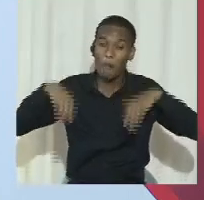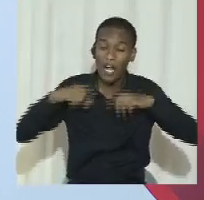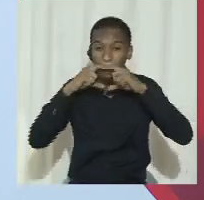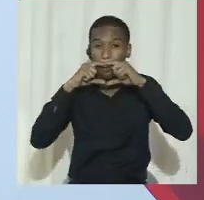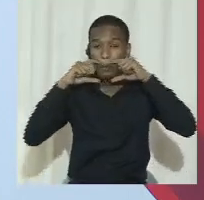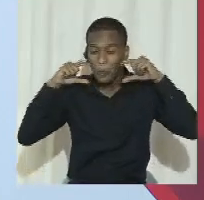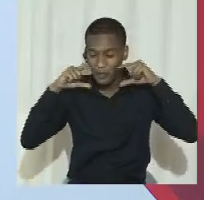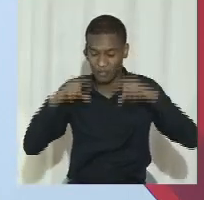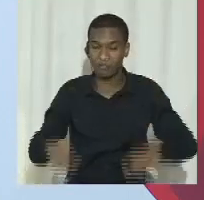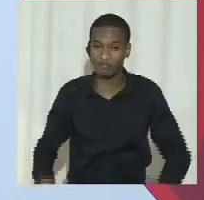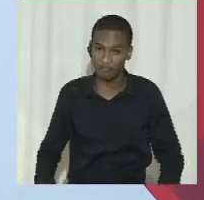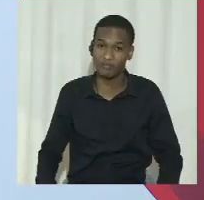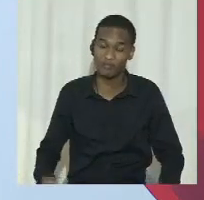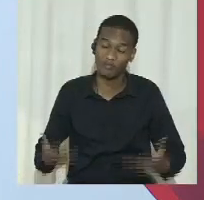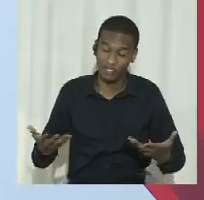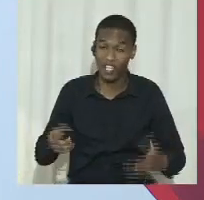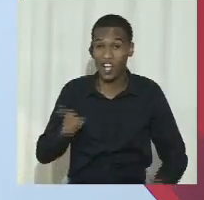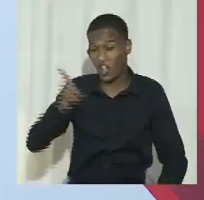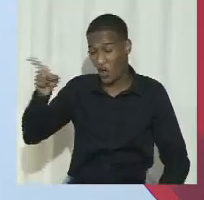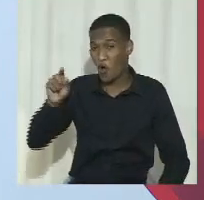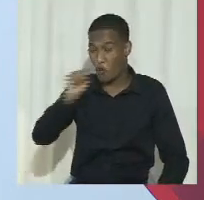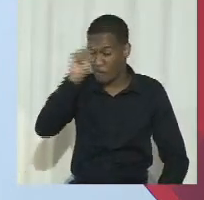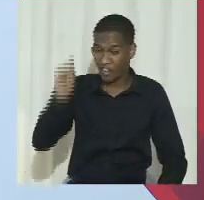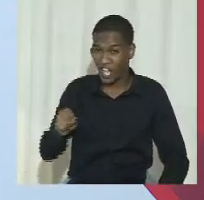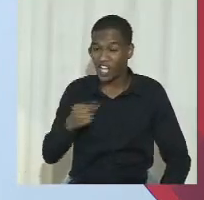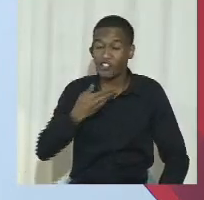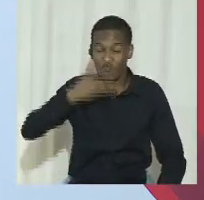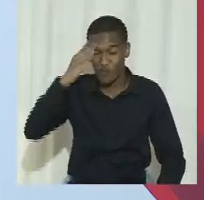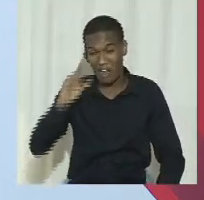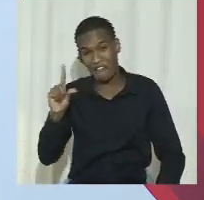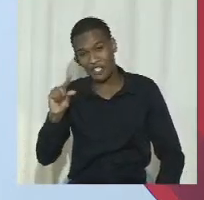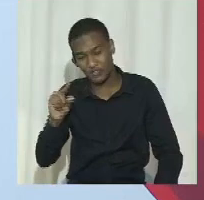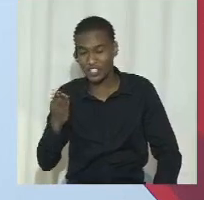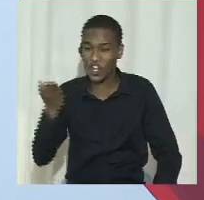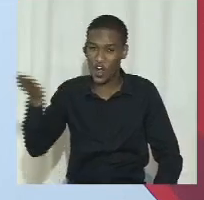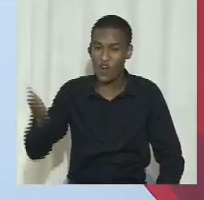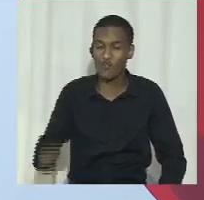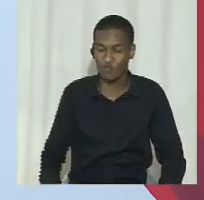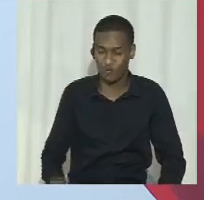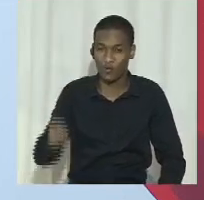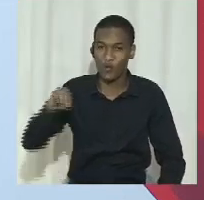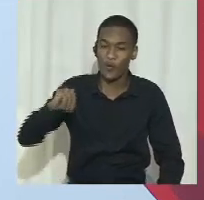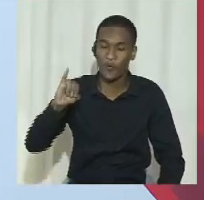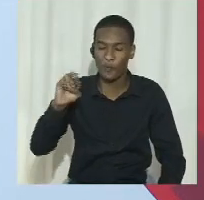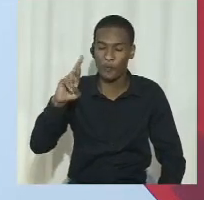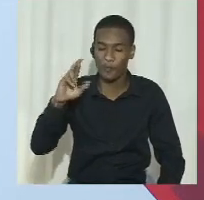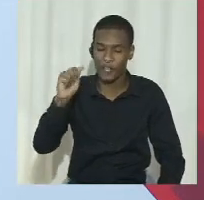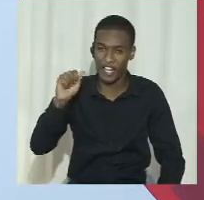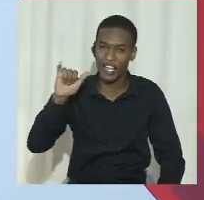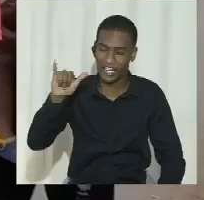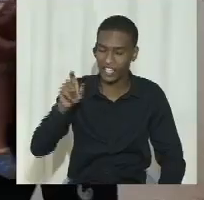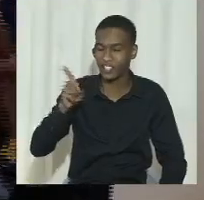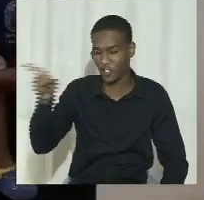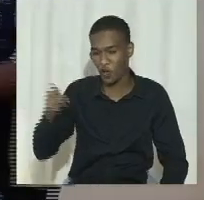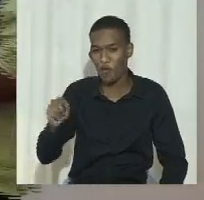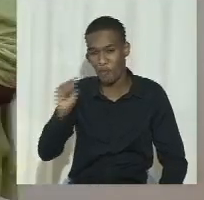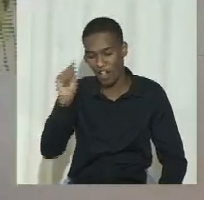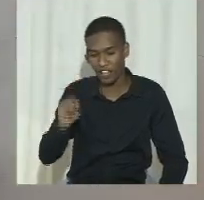ny orona. Nanontany olona vitsivitsy ny fanena taminy mahakasika izay indrindra I Miray Andrianjafy sy Fanirikely.